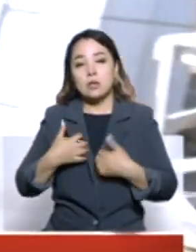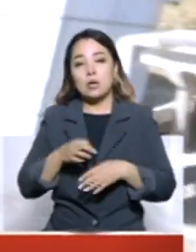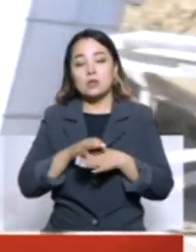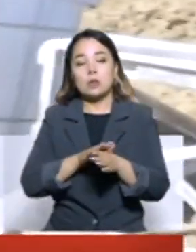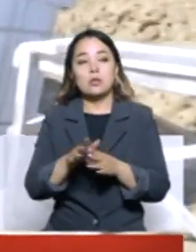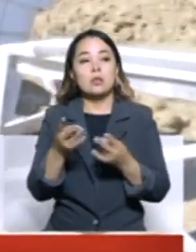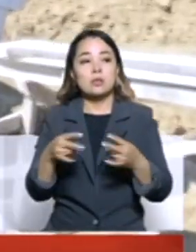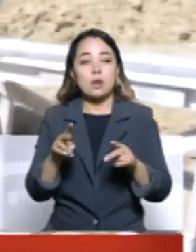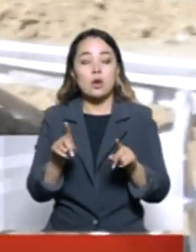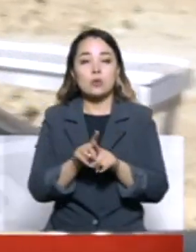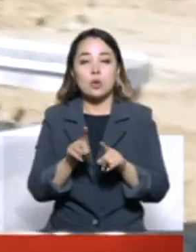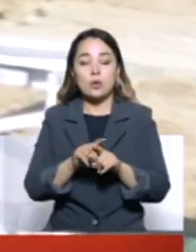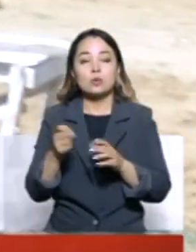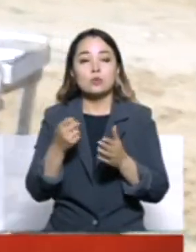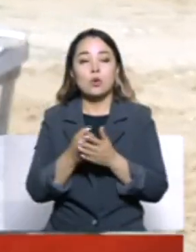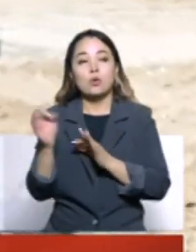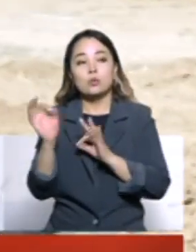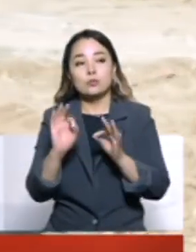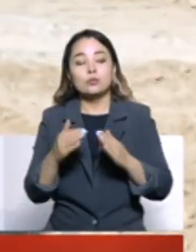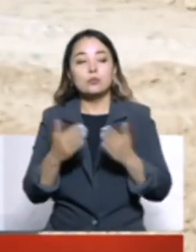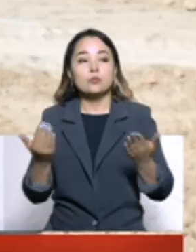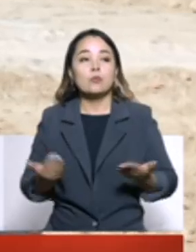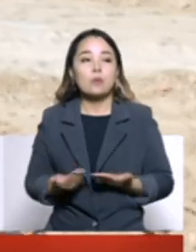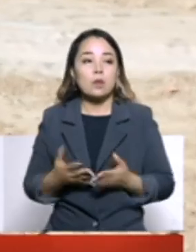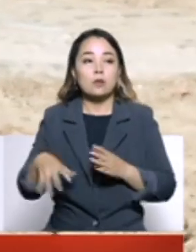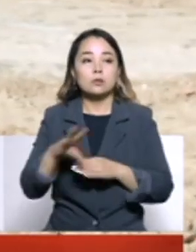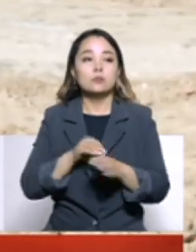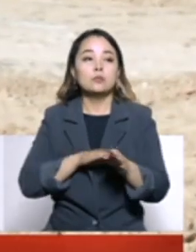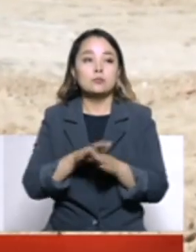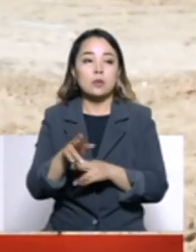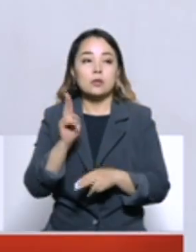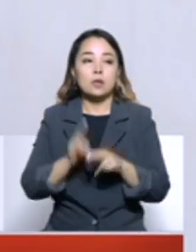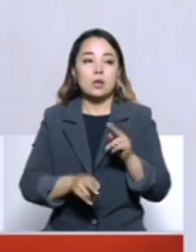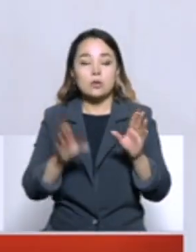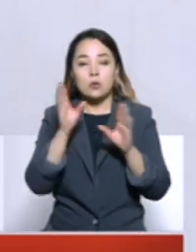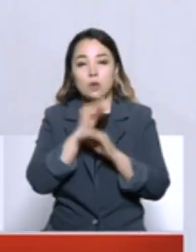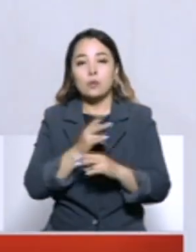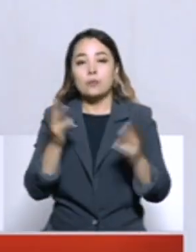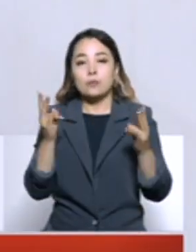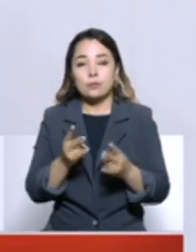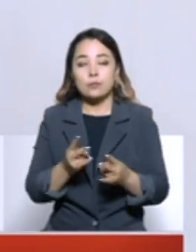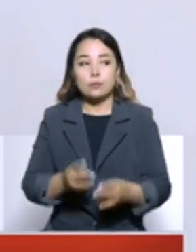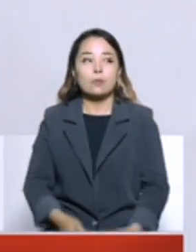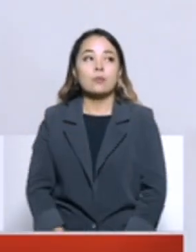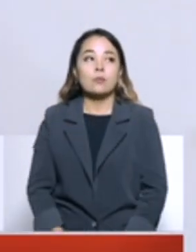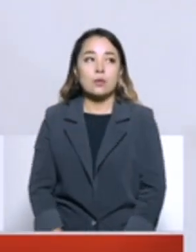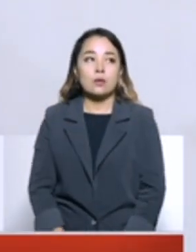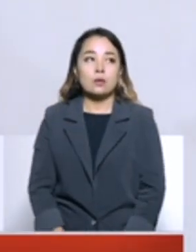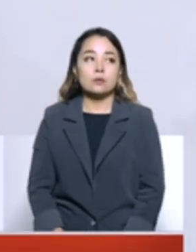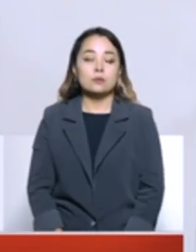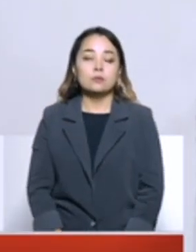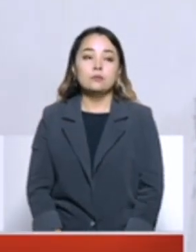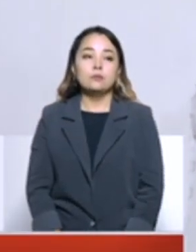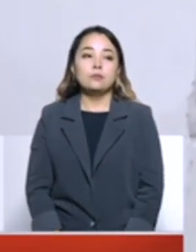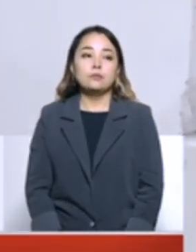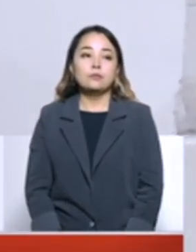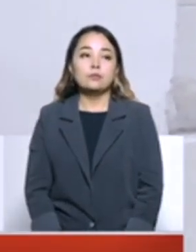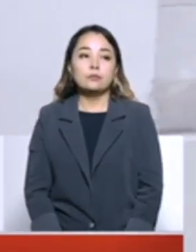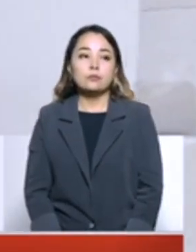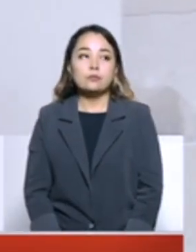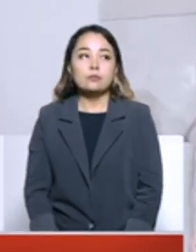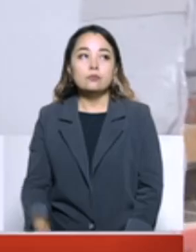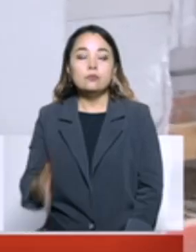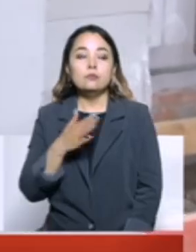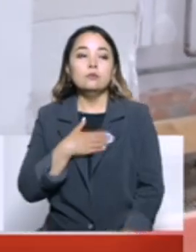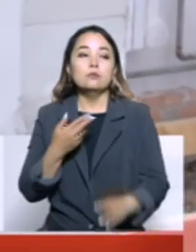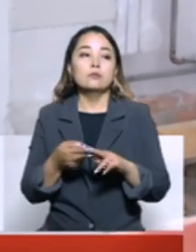болмайды. Себебі күз түскенше тұрғын үйлер түгел салынып бітуі тиіс. Оң аяқпен керек қайырлы көн жігіттер, мынау